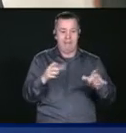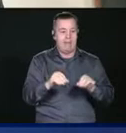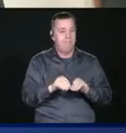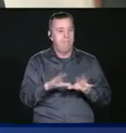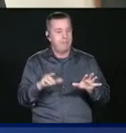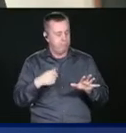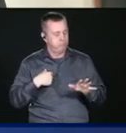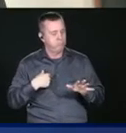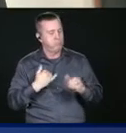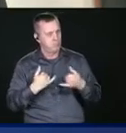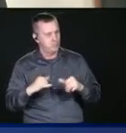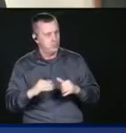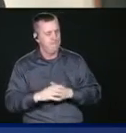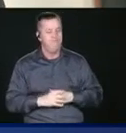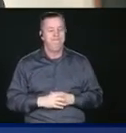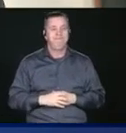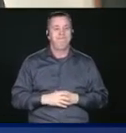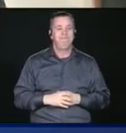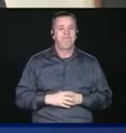mis effectivement